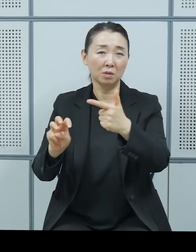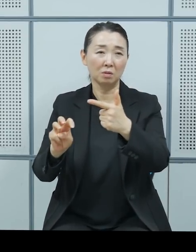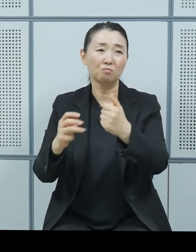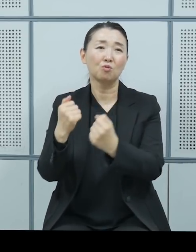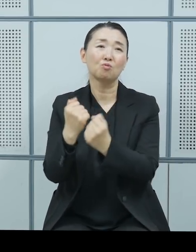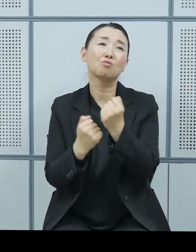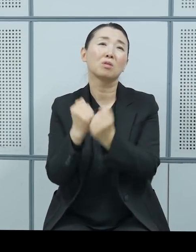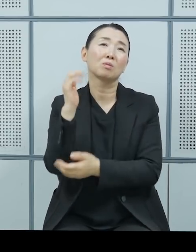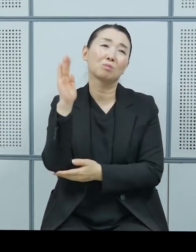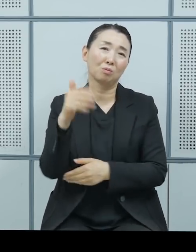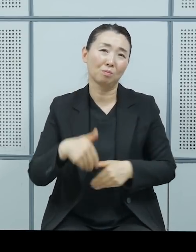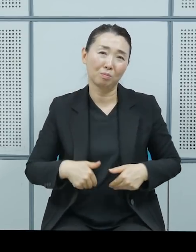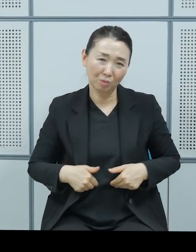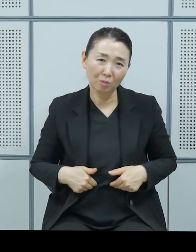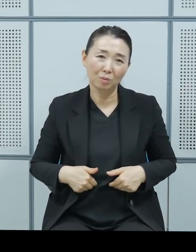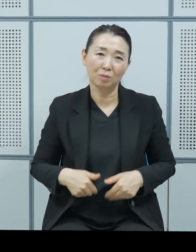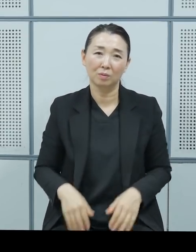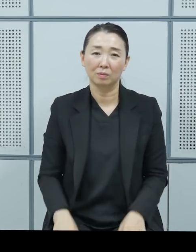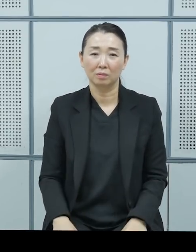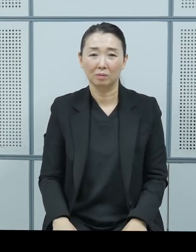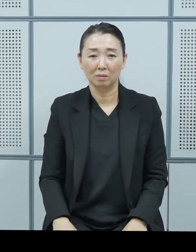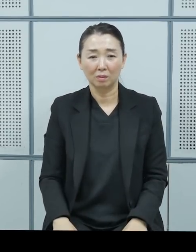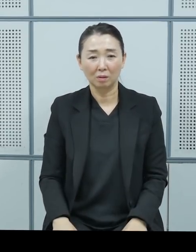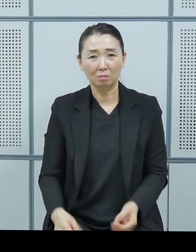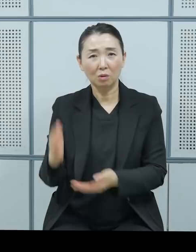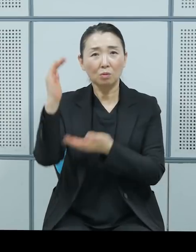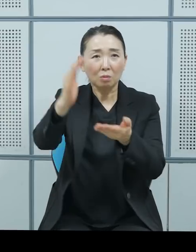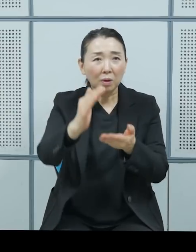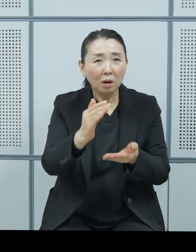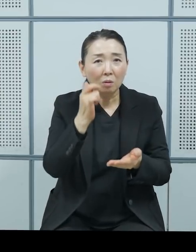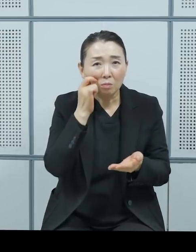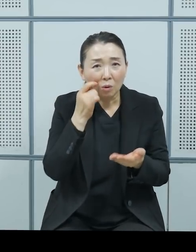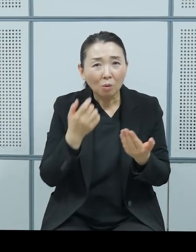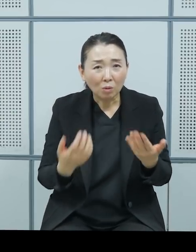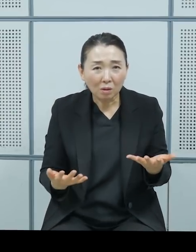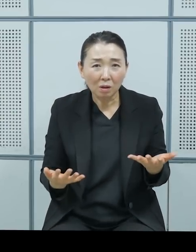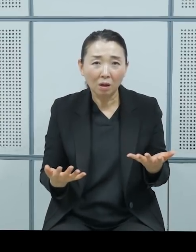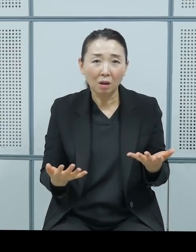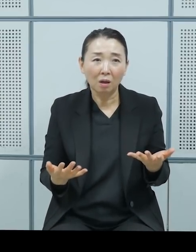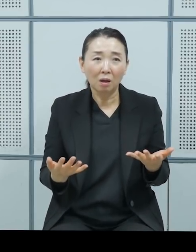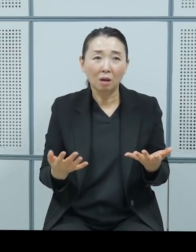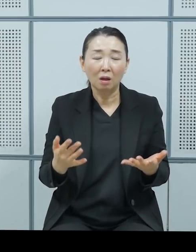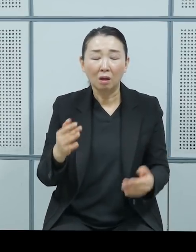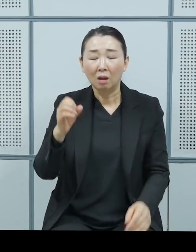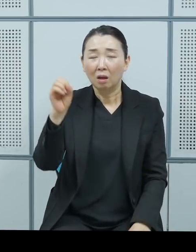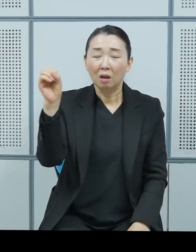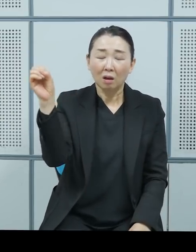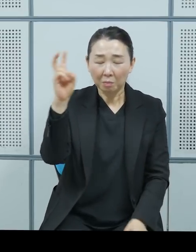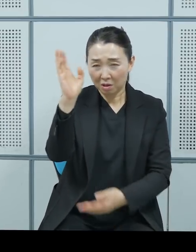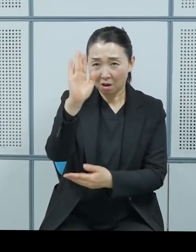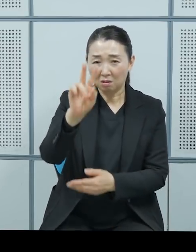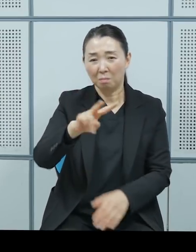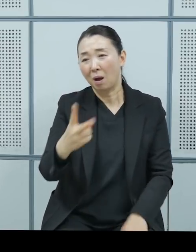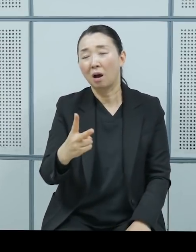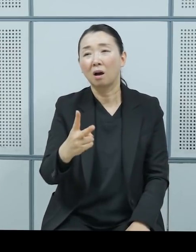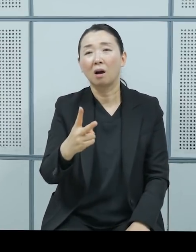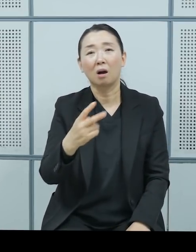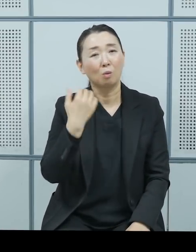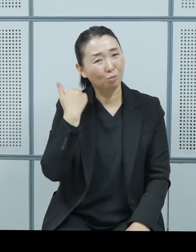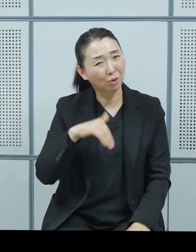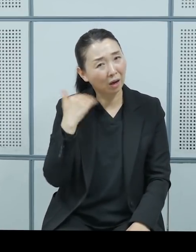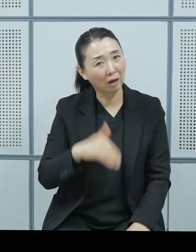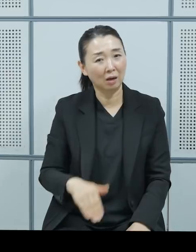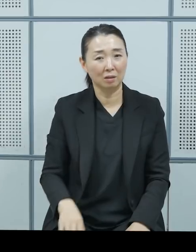되는 거예요. 그래서 못하실 것 같은데요. 못하죠. 그런데 이게 갑자기 강사를 바꿀 수가 없잖아요. 네네, 시간이 없죠.